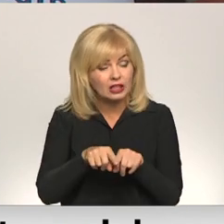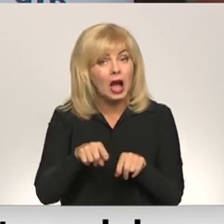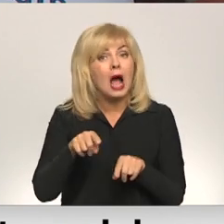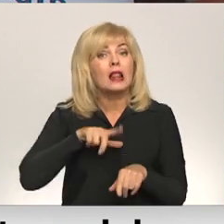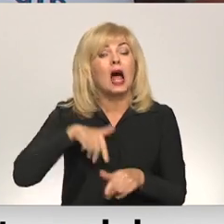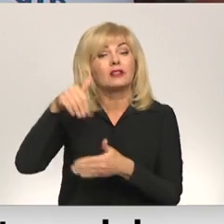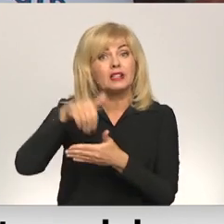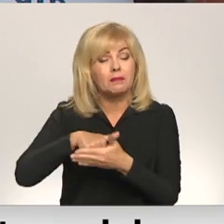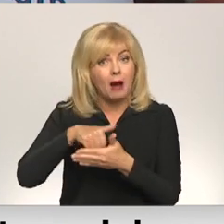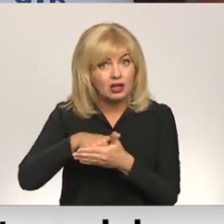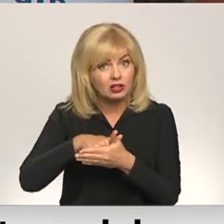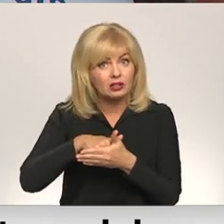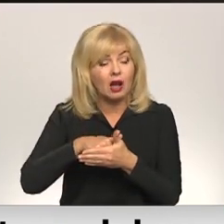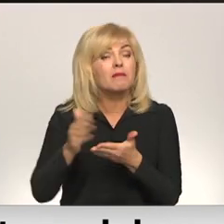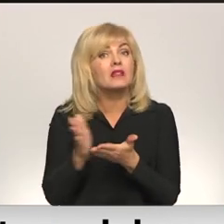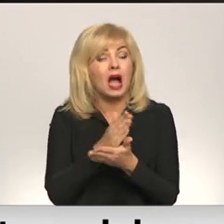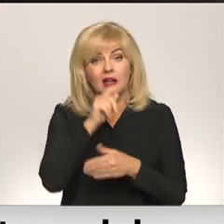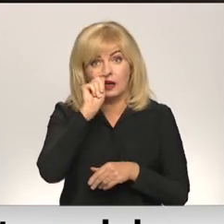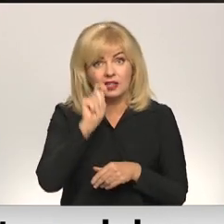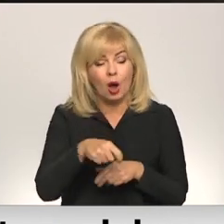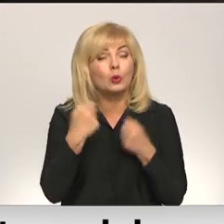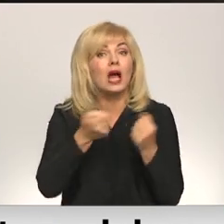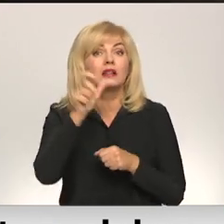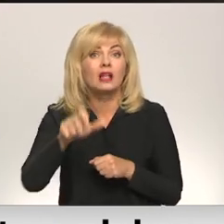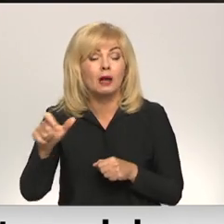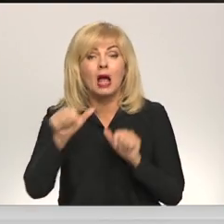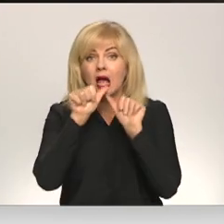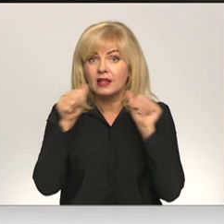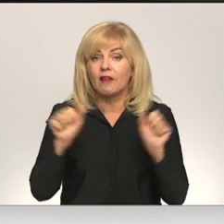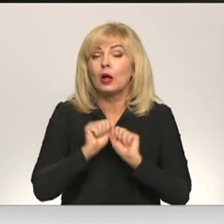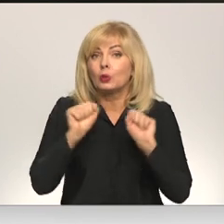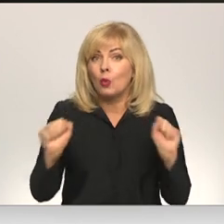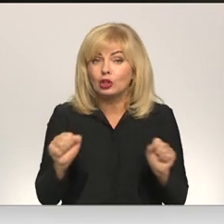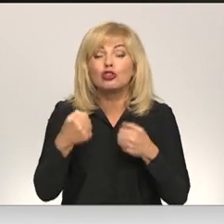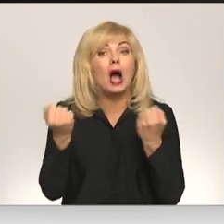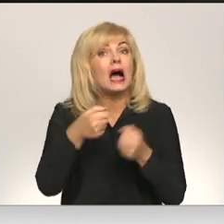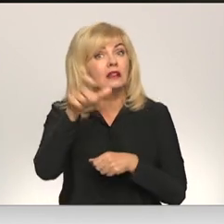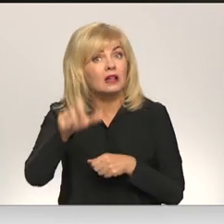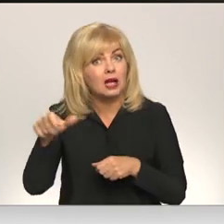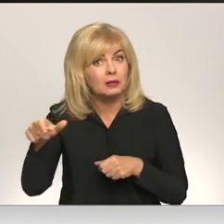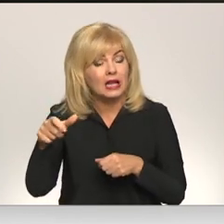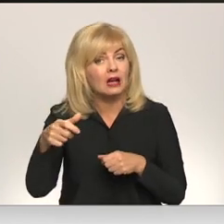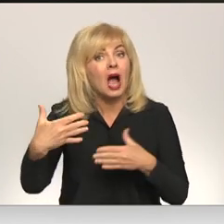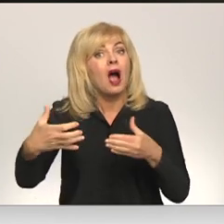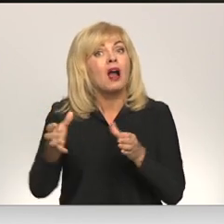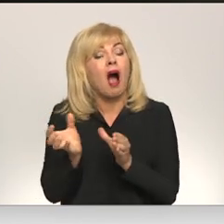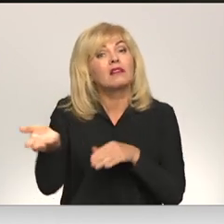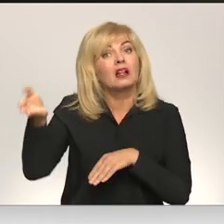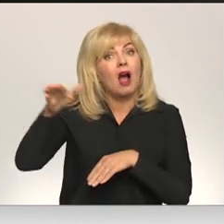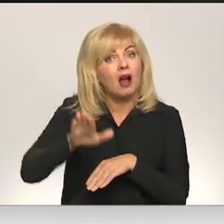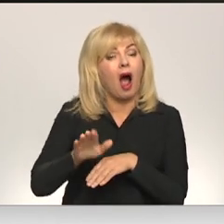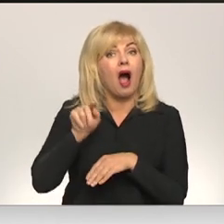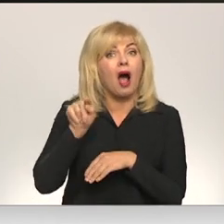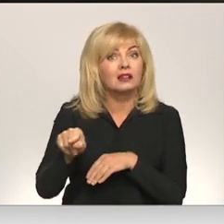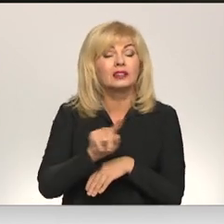pasts zaudējis daļu darbinieku. Mēs nevaram nodrošināt ar darba spēku, ja, un Katlakalns tomēr ir